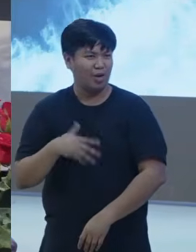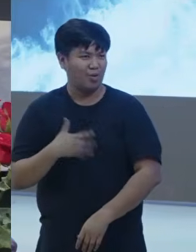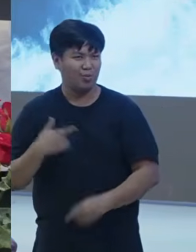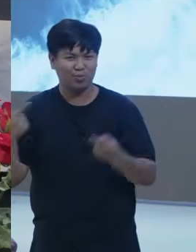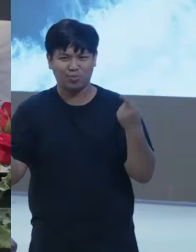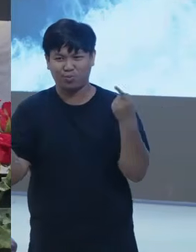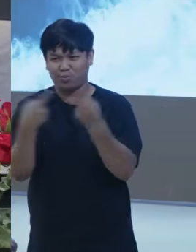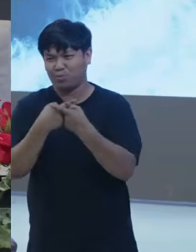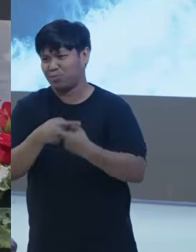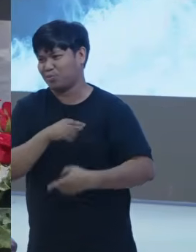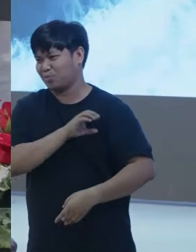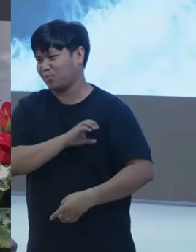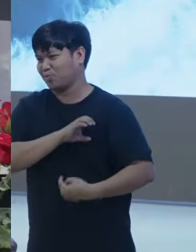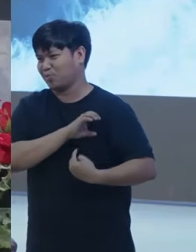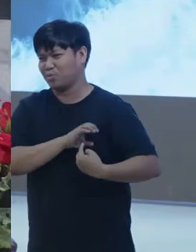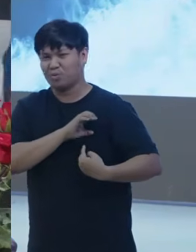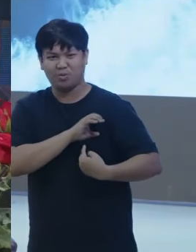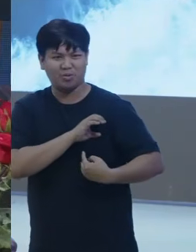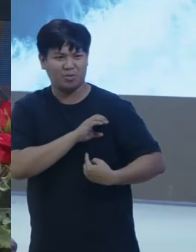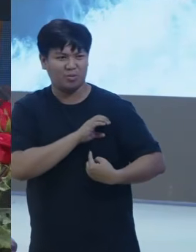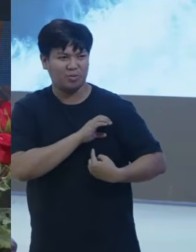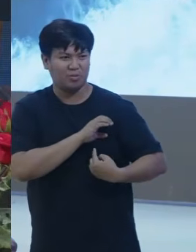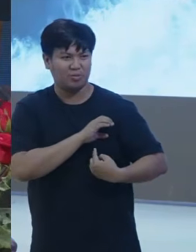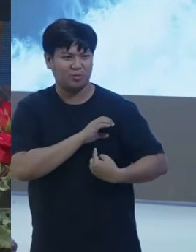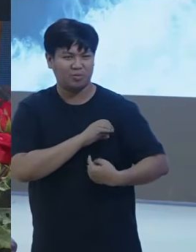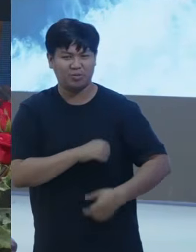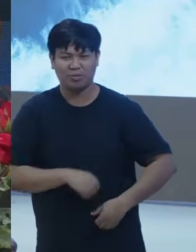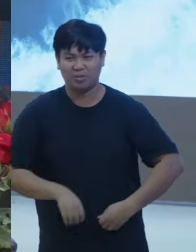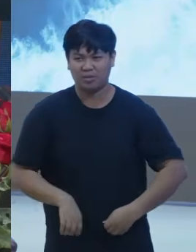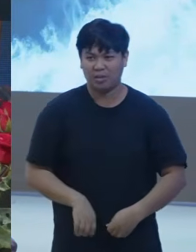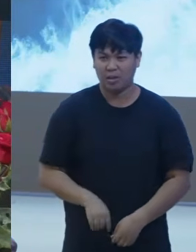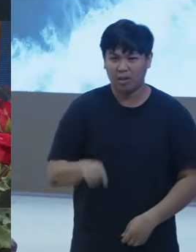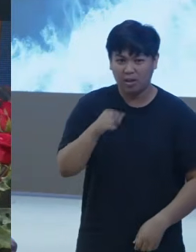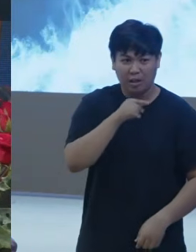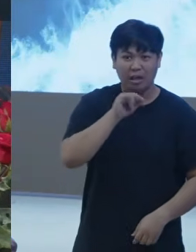kanyang niloloob ay hindi ayon sa kagustuhan natin.